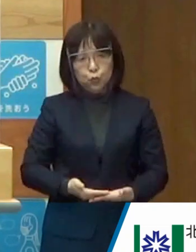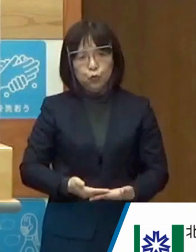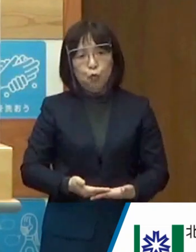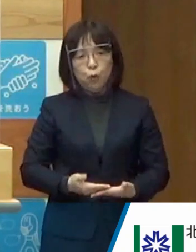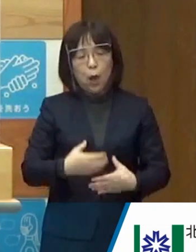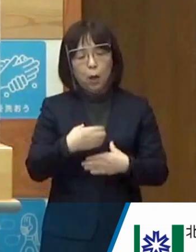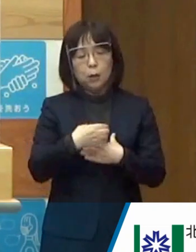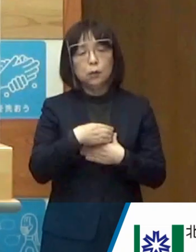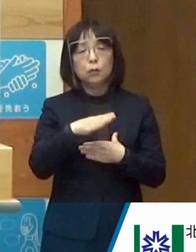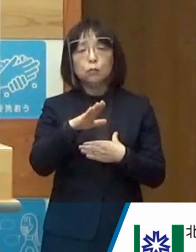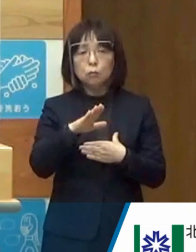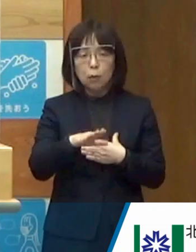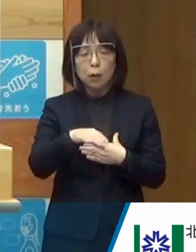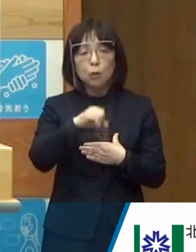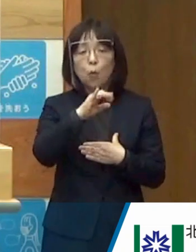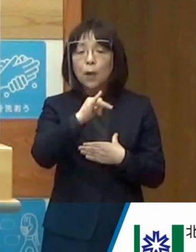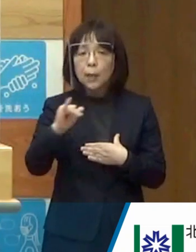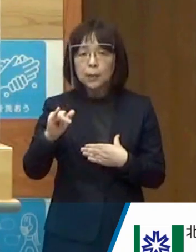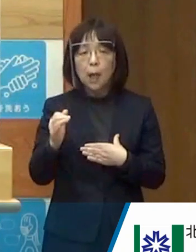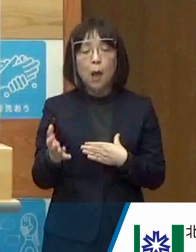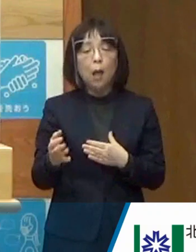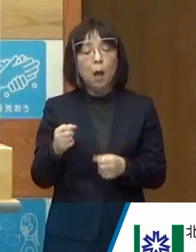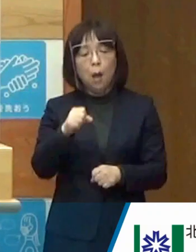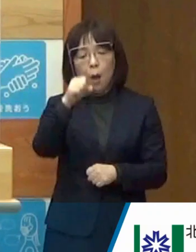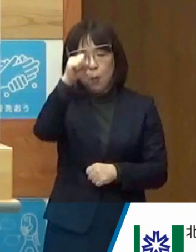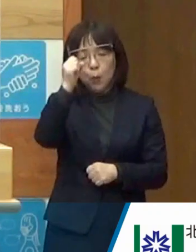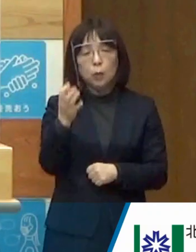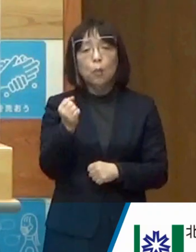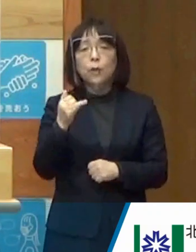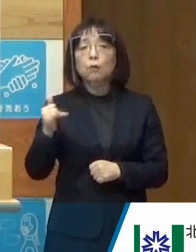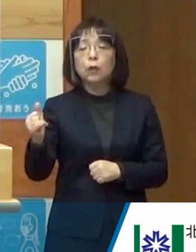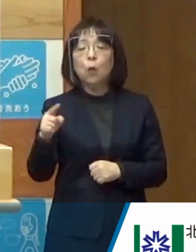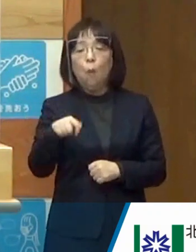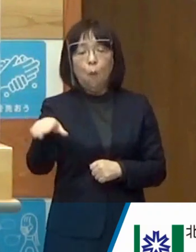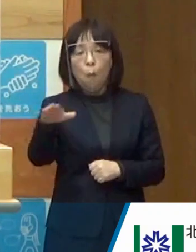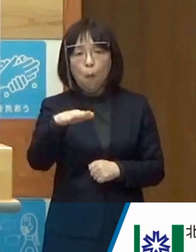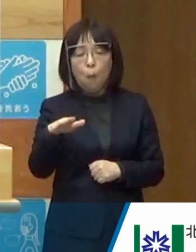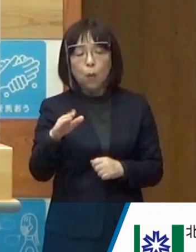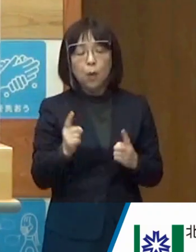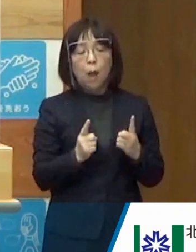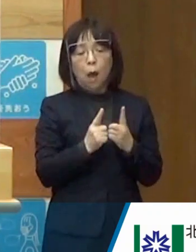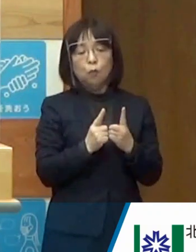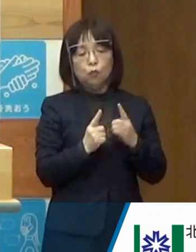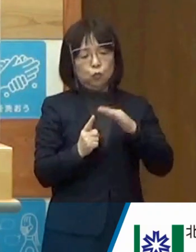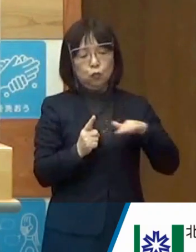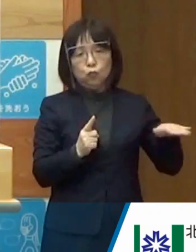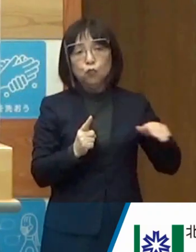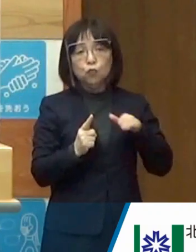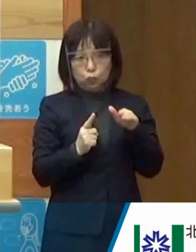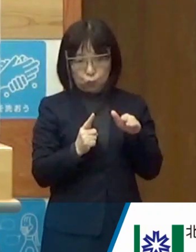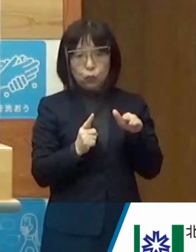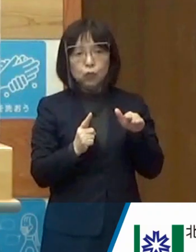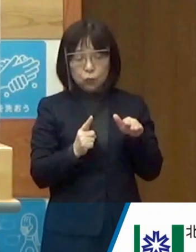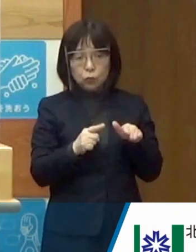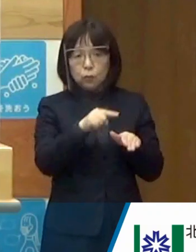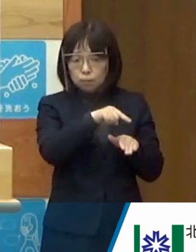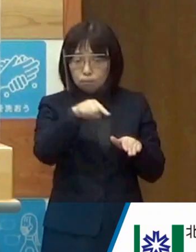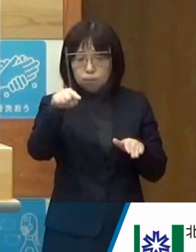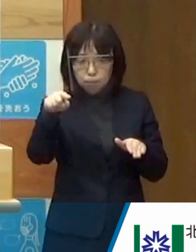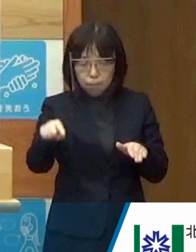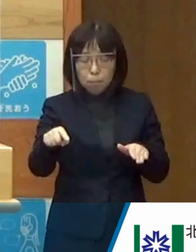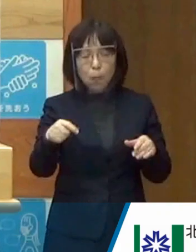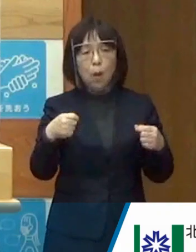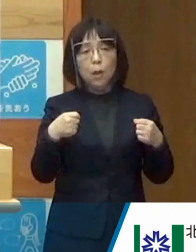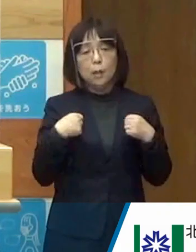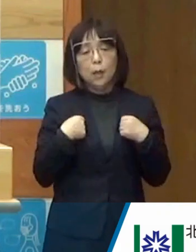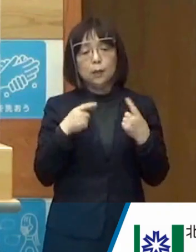者の方や基礎疾患のある方、そうした方々と会うという双方が感染対策